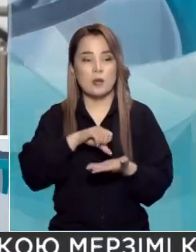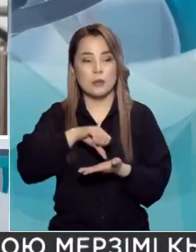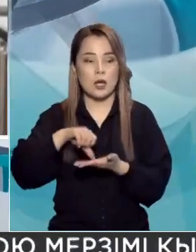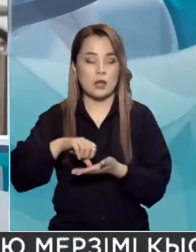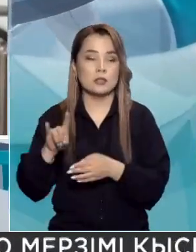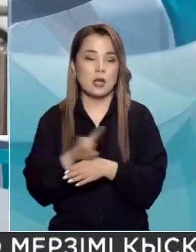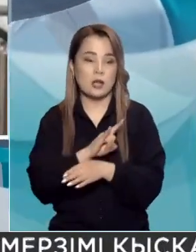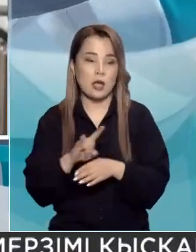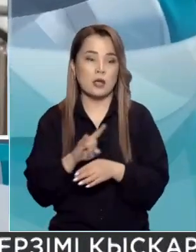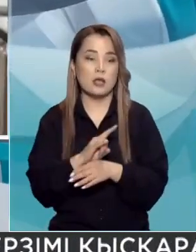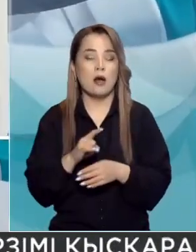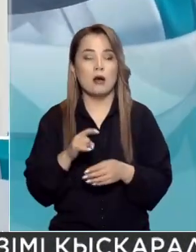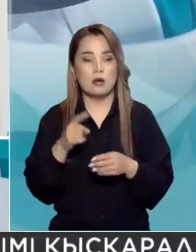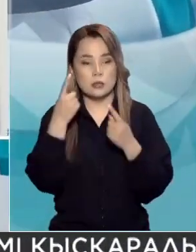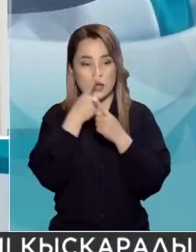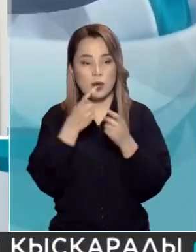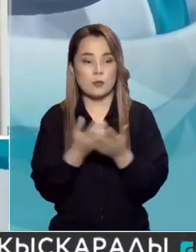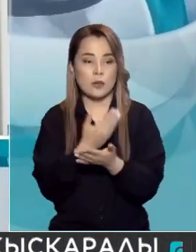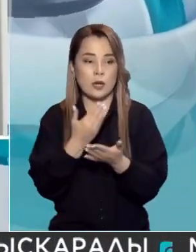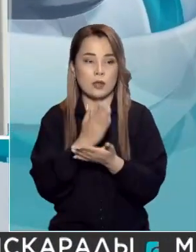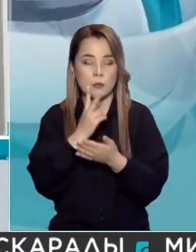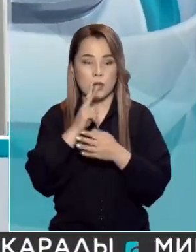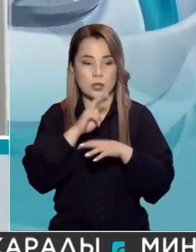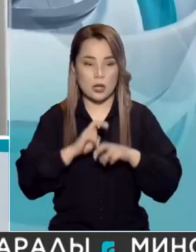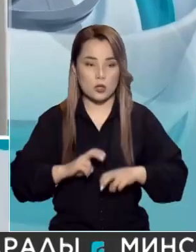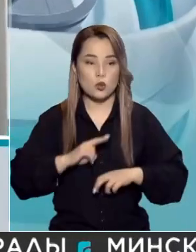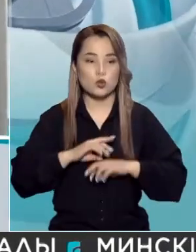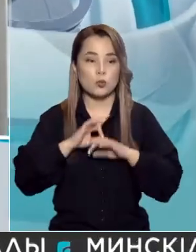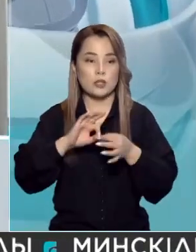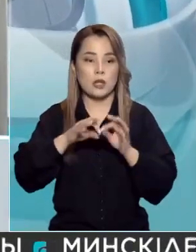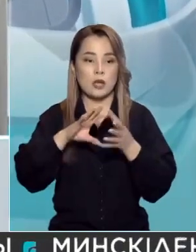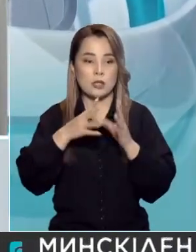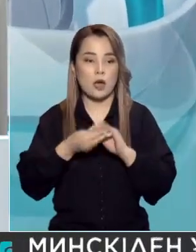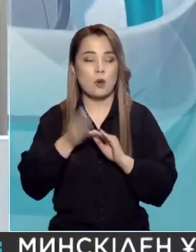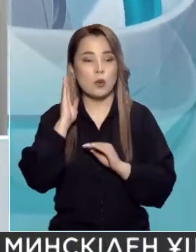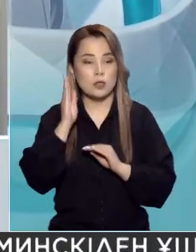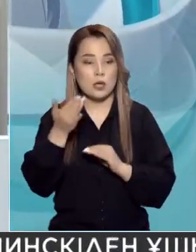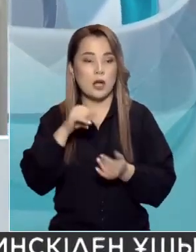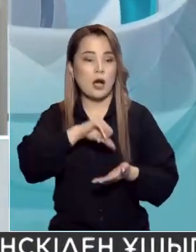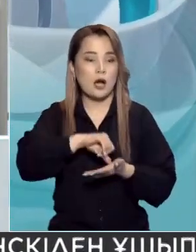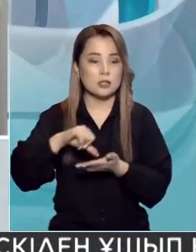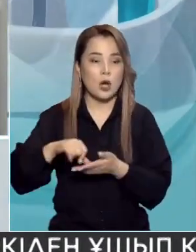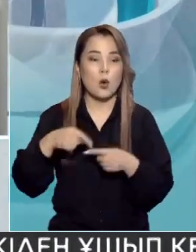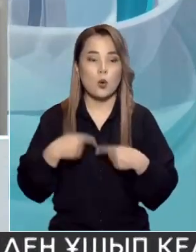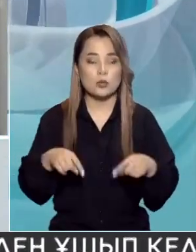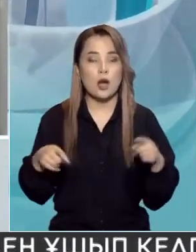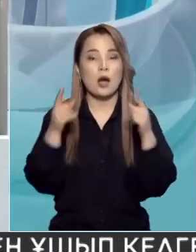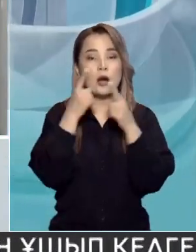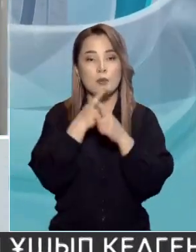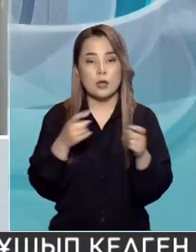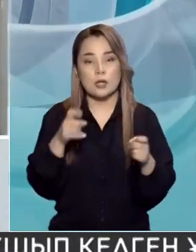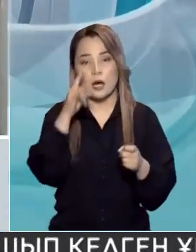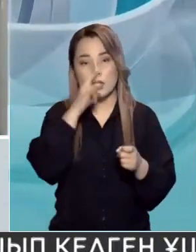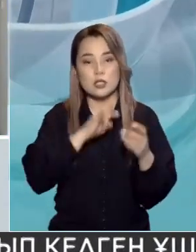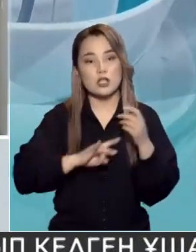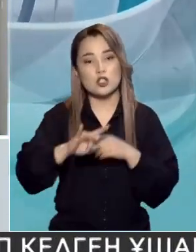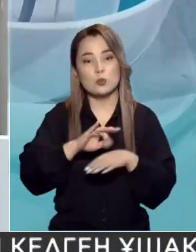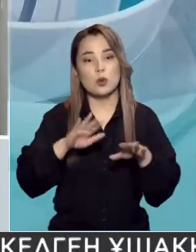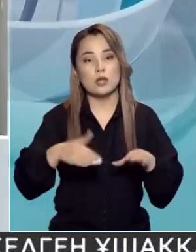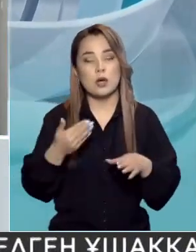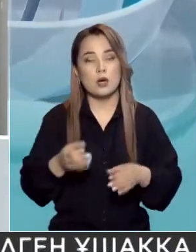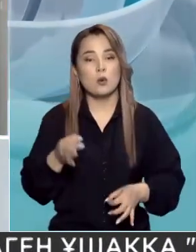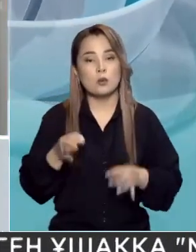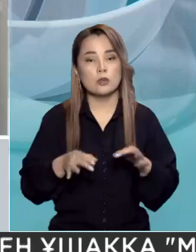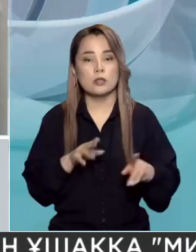жалған хабарлау бойынша тіркелді. Тергеп тексеру амалдары жүргізілуде. Бұл іске қатысты өзге ақпарат Қазақстан Республикасы